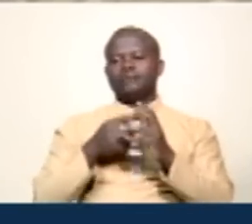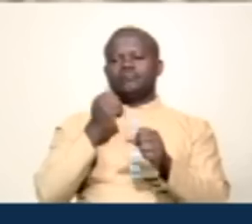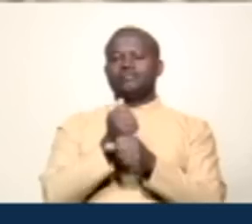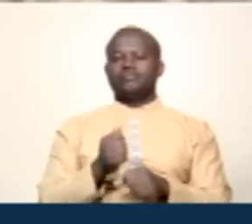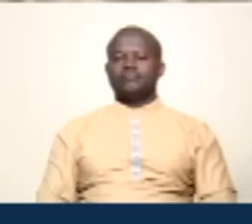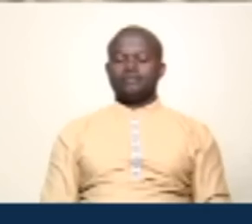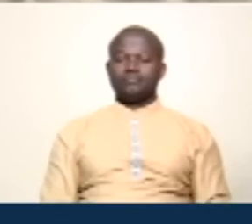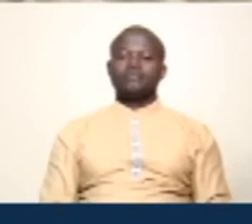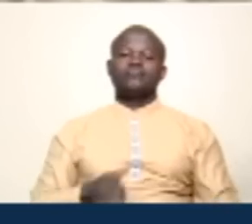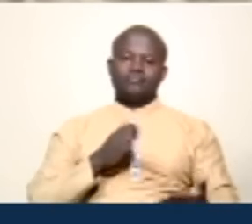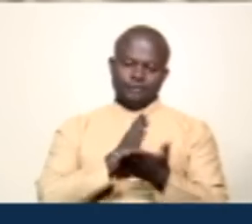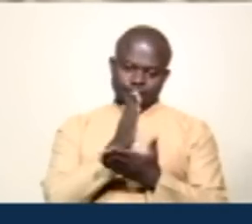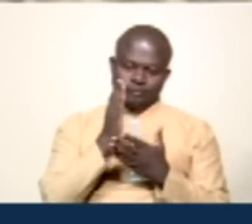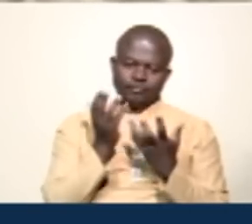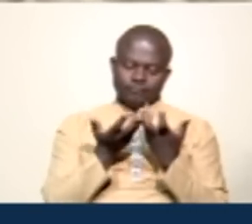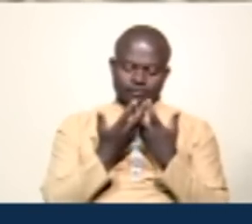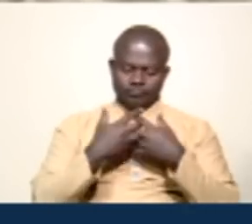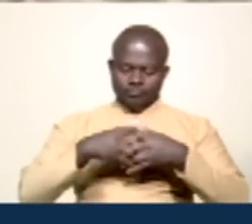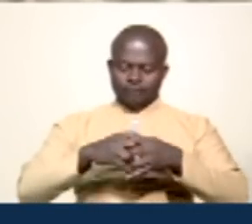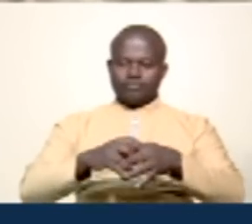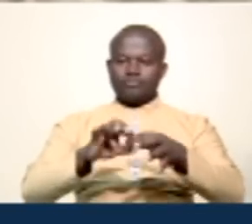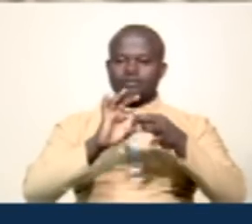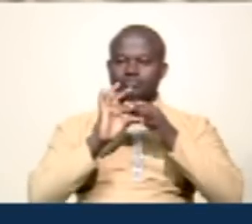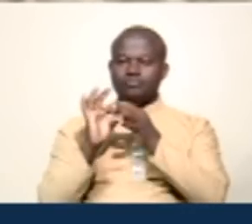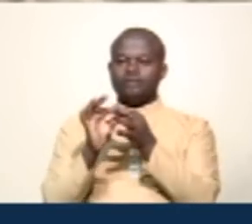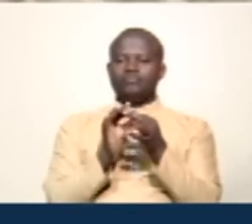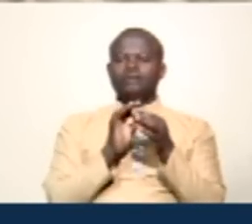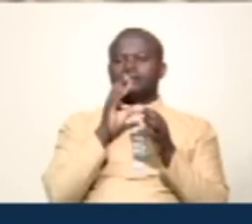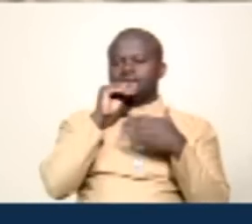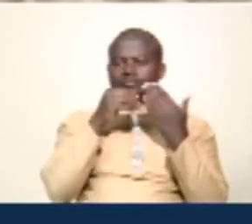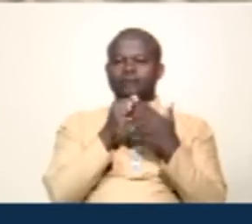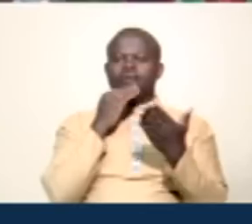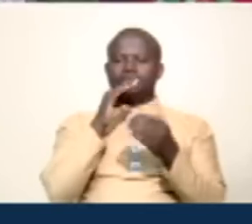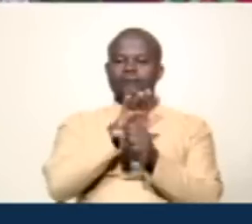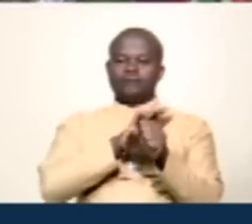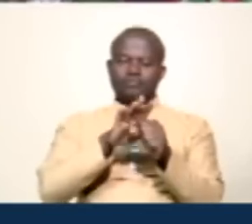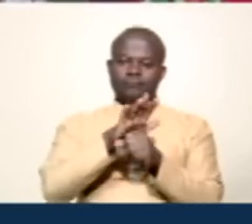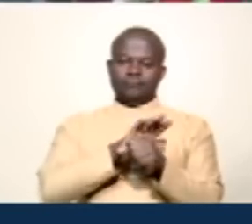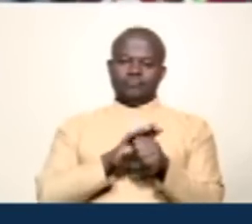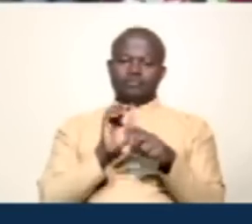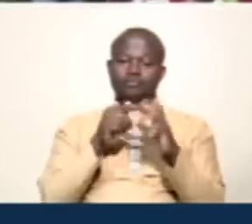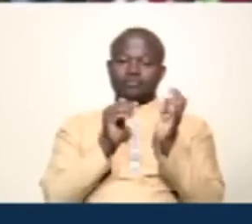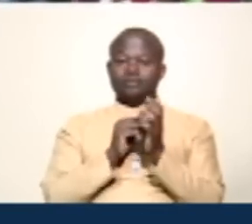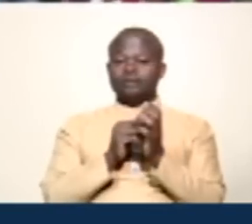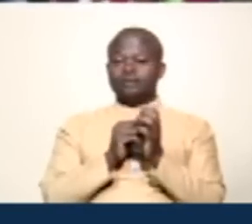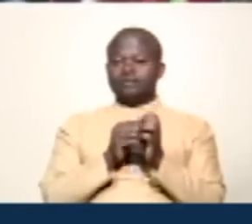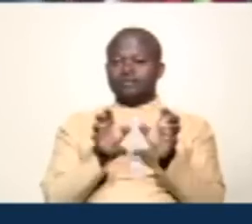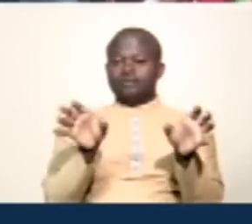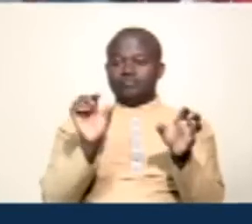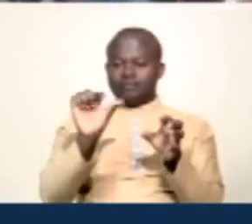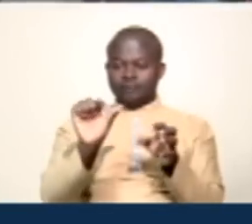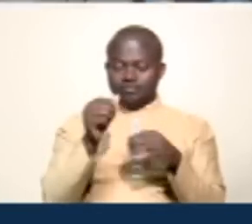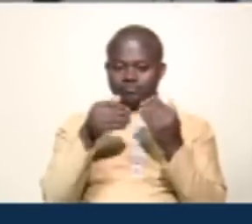kubikora. Mbese muri make ubumwe n'ubwiyunge hano navuga ko ari 100%. Gusandaza abantu biba gato,